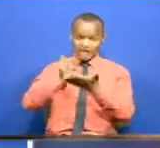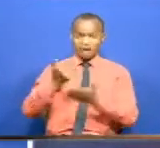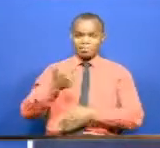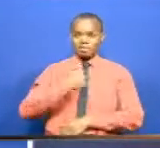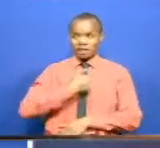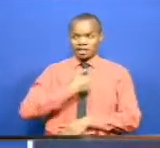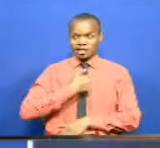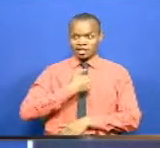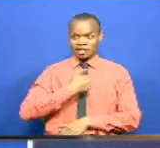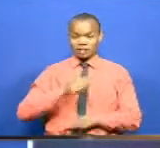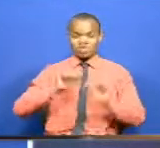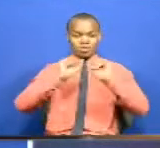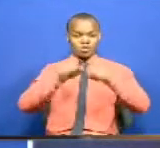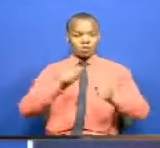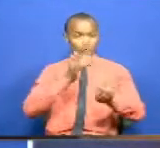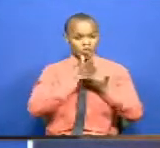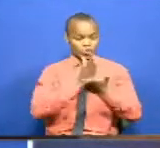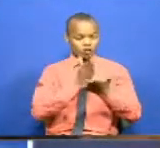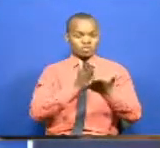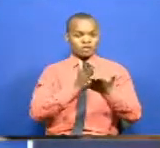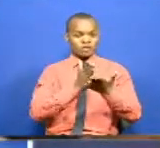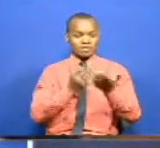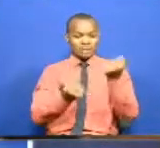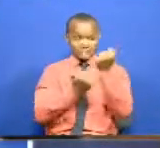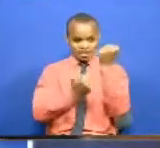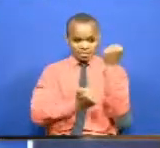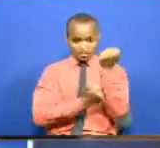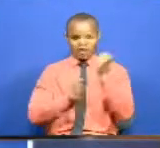ili niweze kuinua watu wengine.